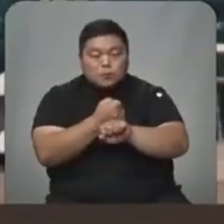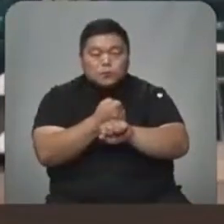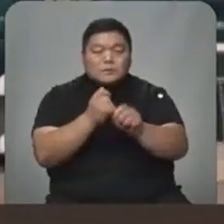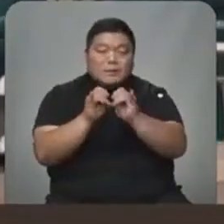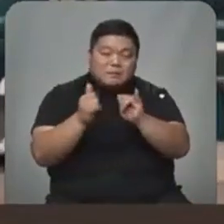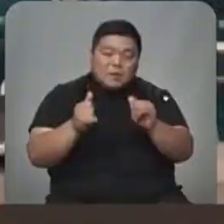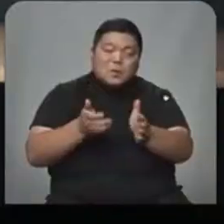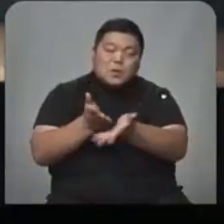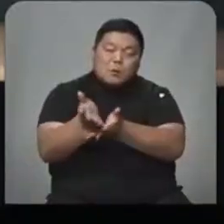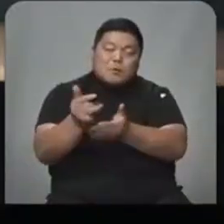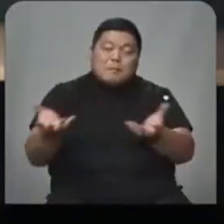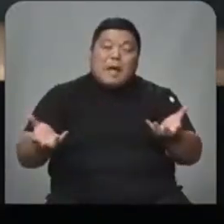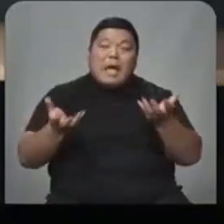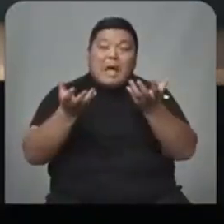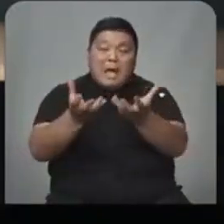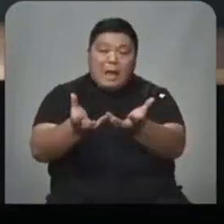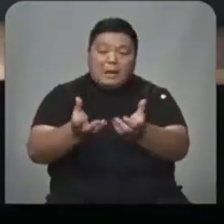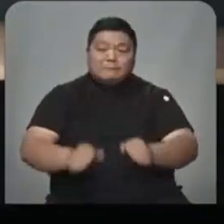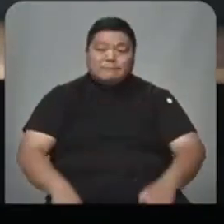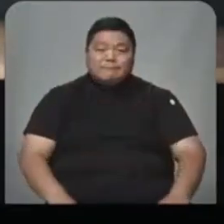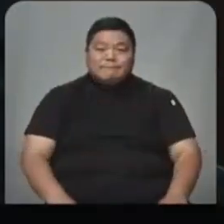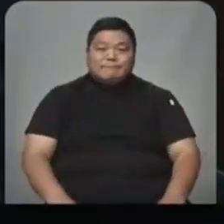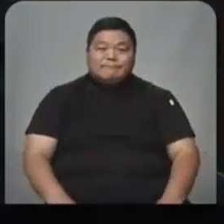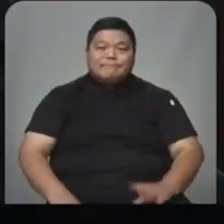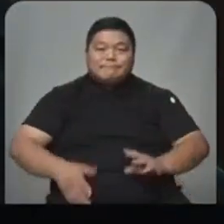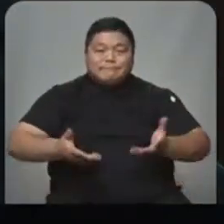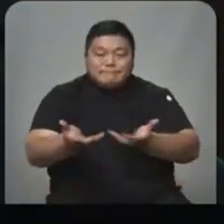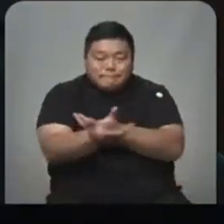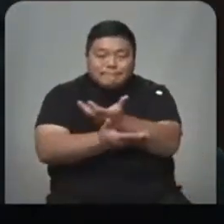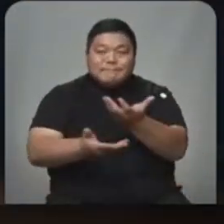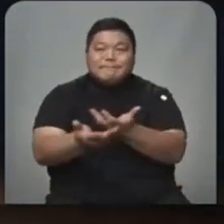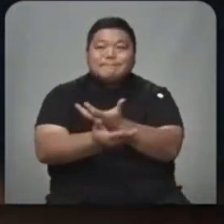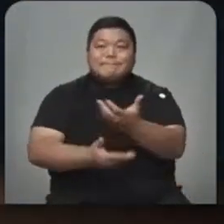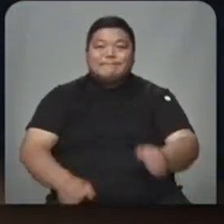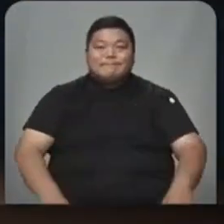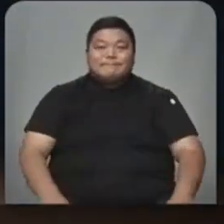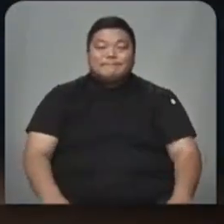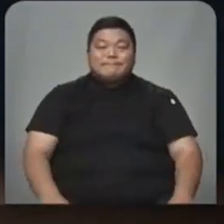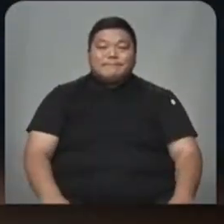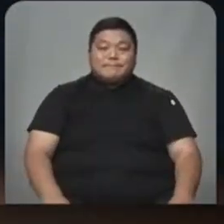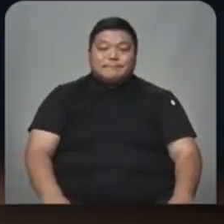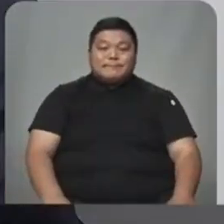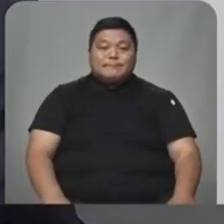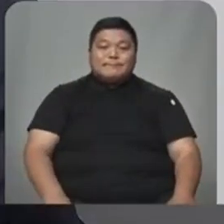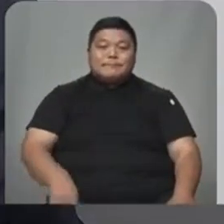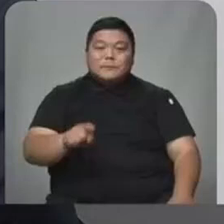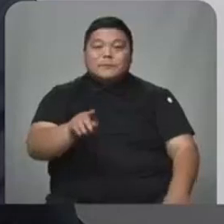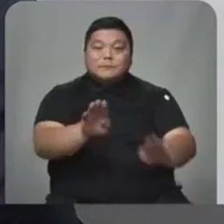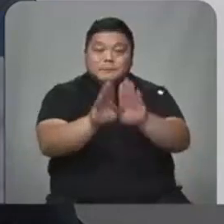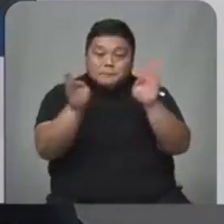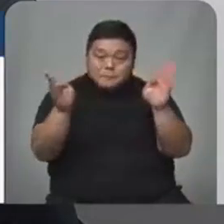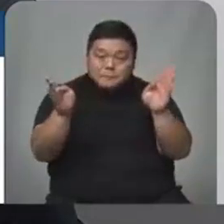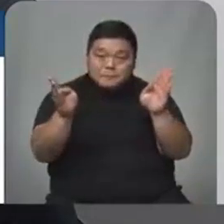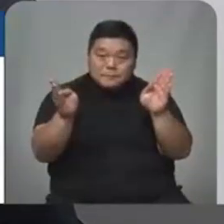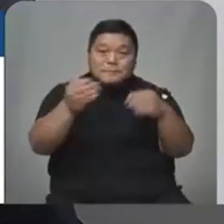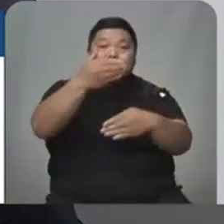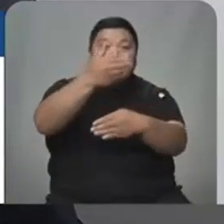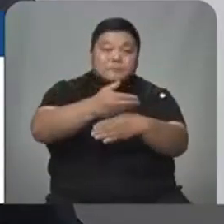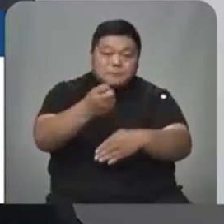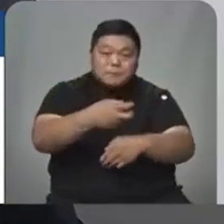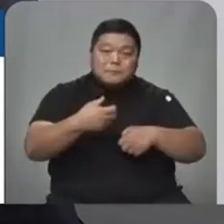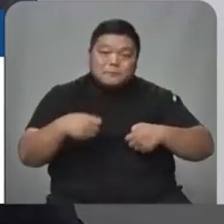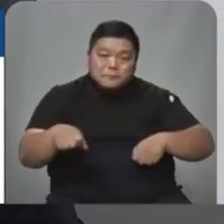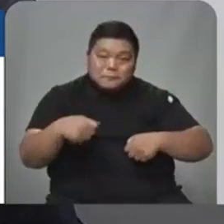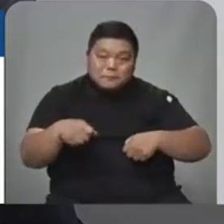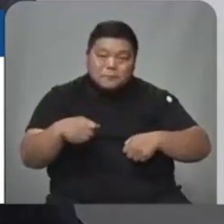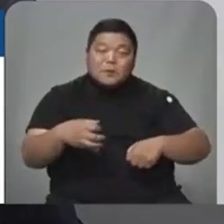전문가들이 한자리에 모여 학술대회를 여는 장이 될 전망입니다. 개폐식장 그리고 소규모 공연 등도 할 수